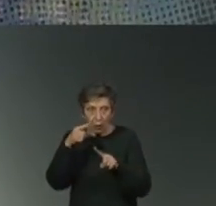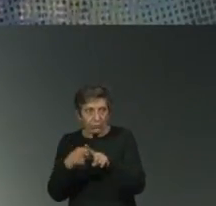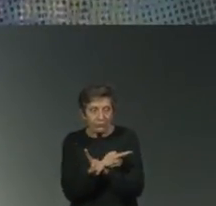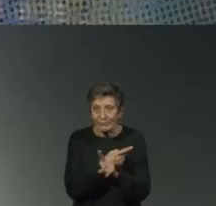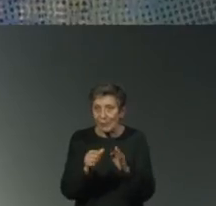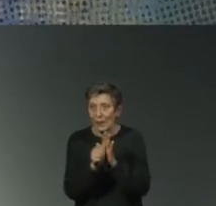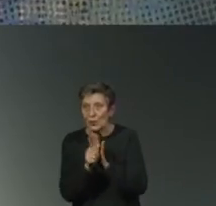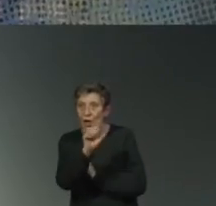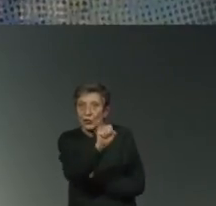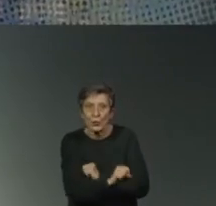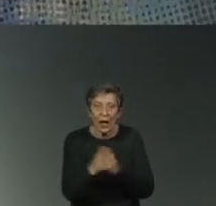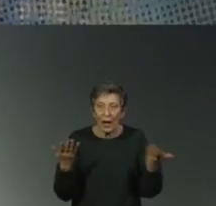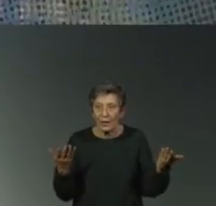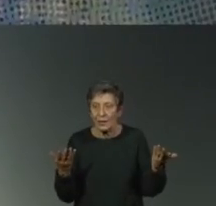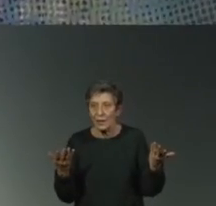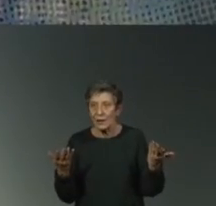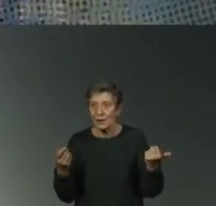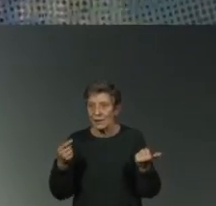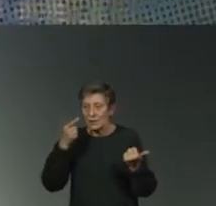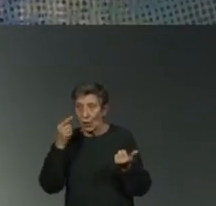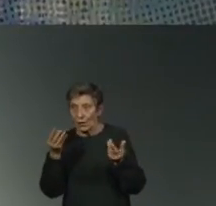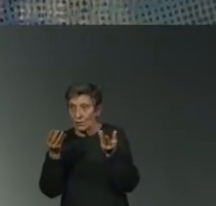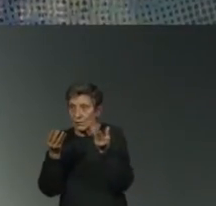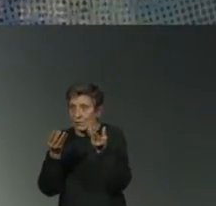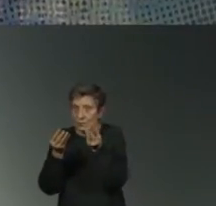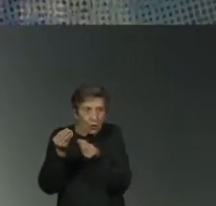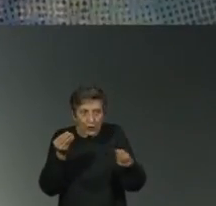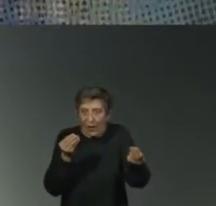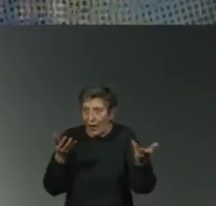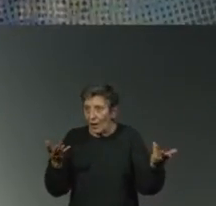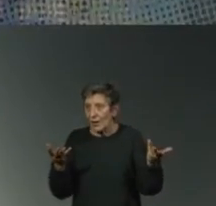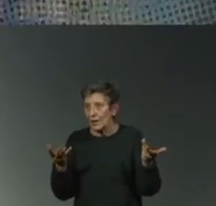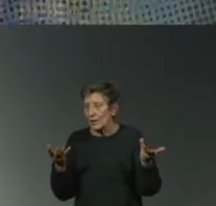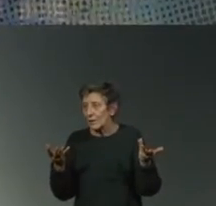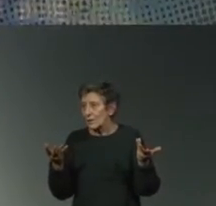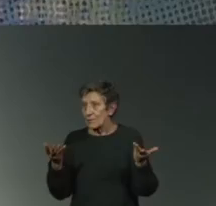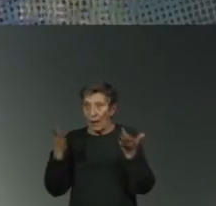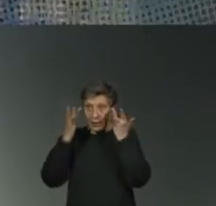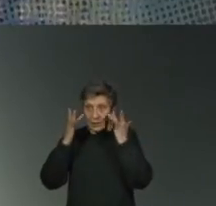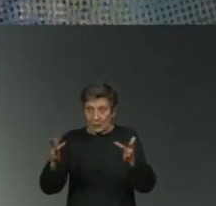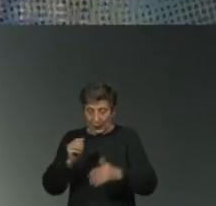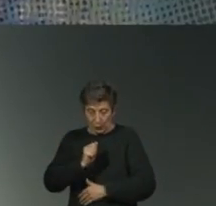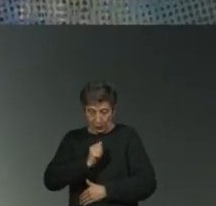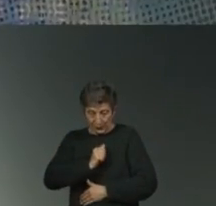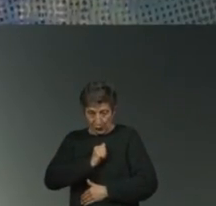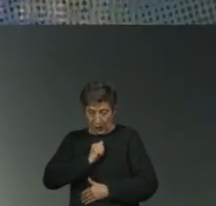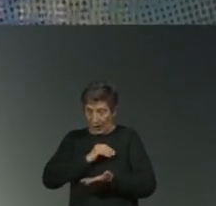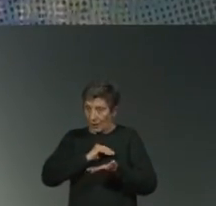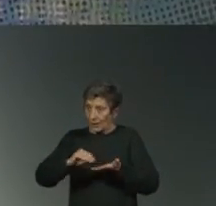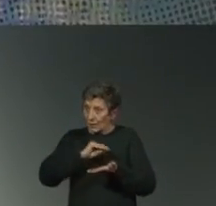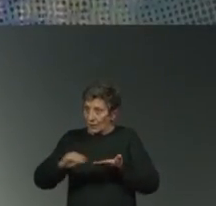bien dans le transfert, comme ça, à vue, le transfert d'une expérience personnelle d'un écrivain